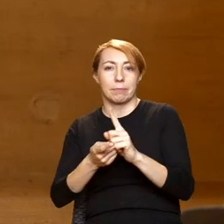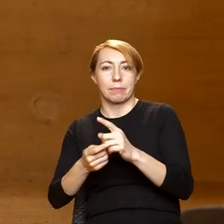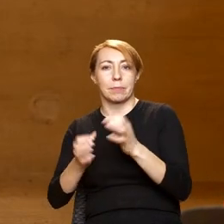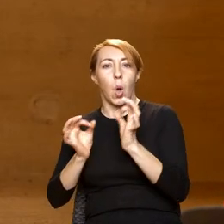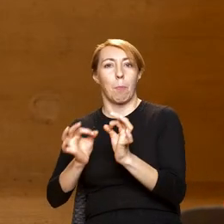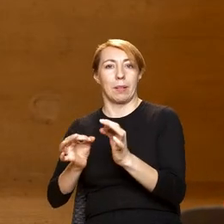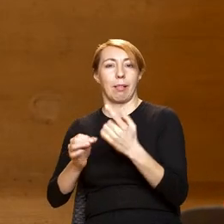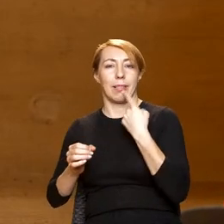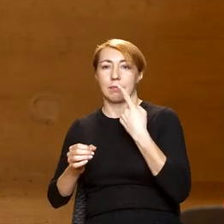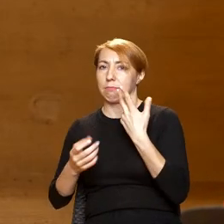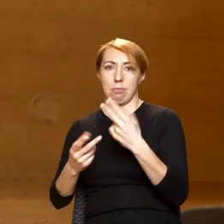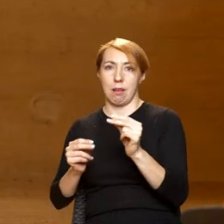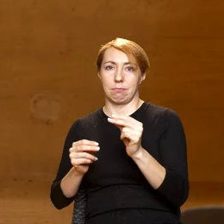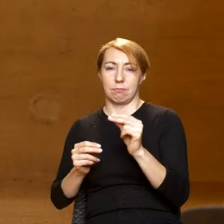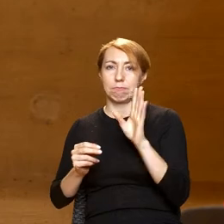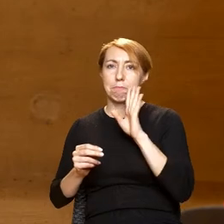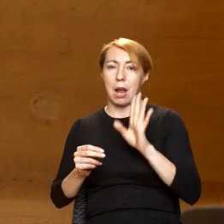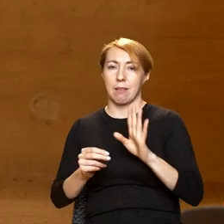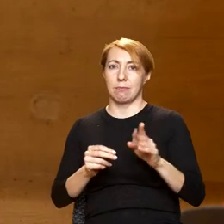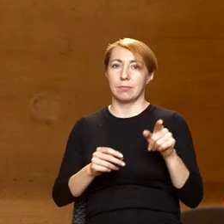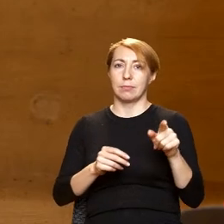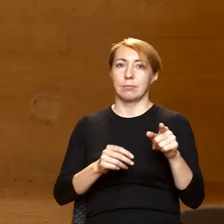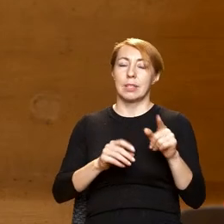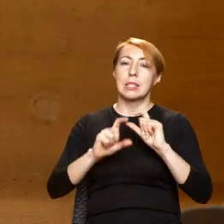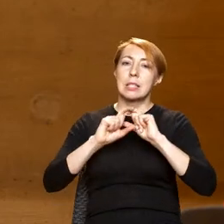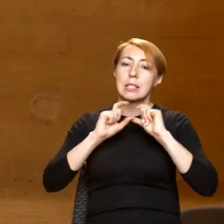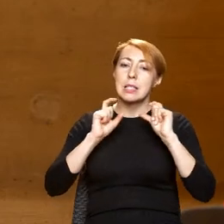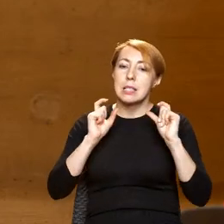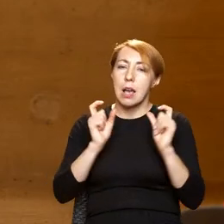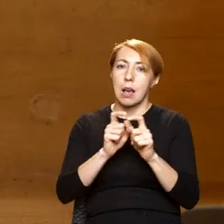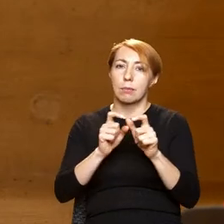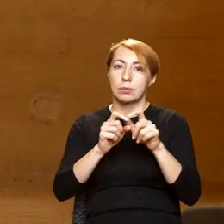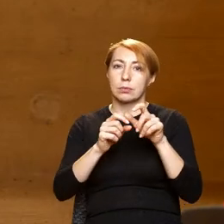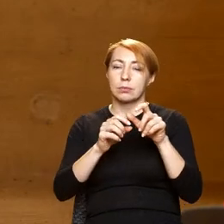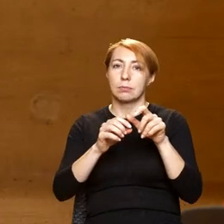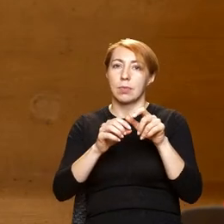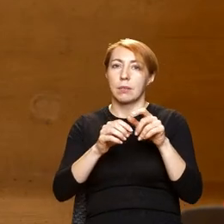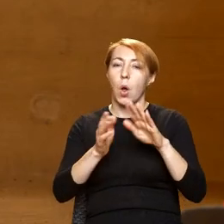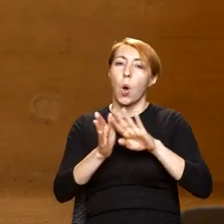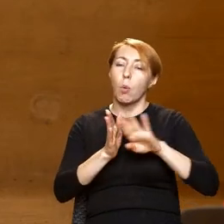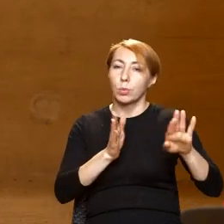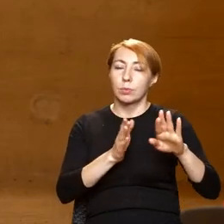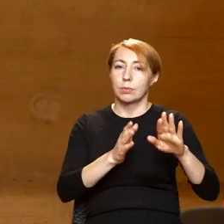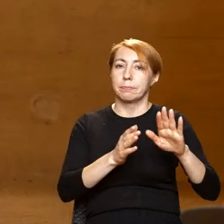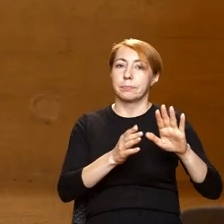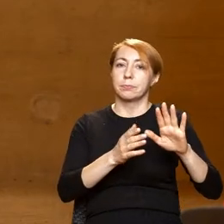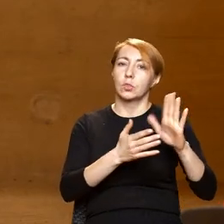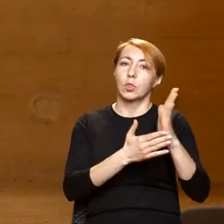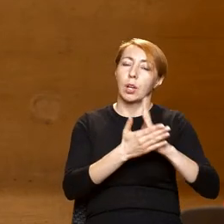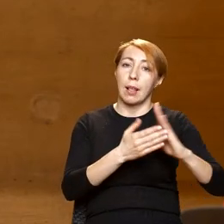Dzięki temu cała ta edycja ma oprócz walorów historycznych,